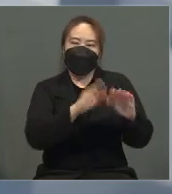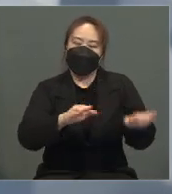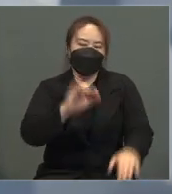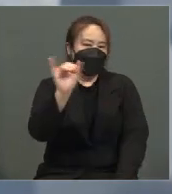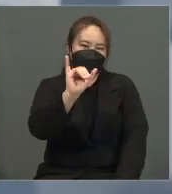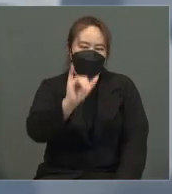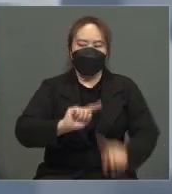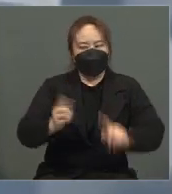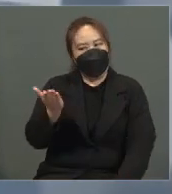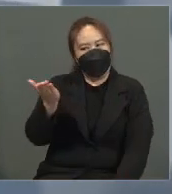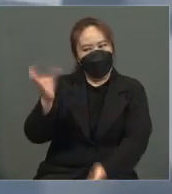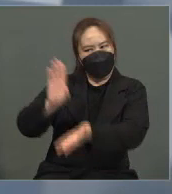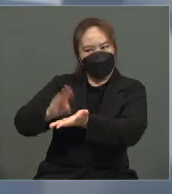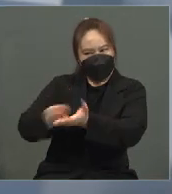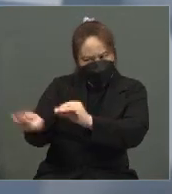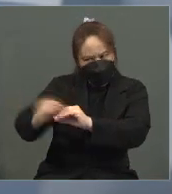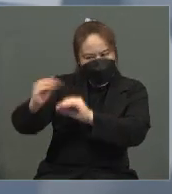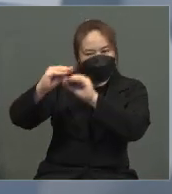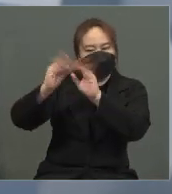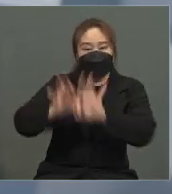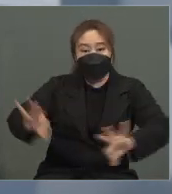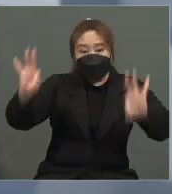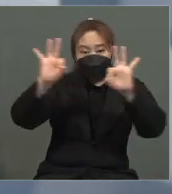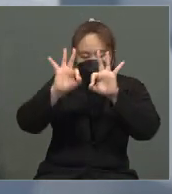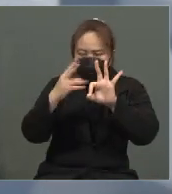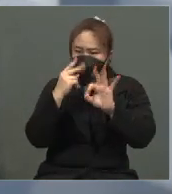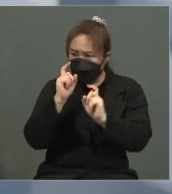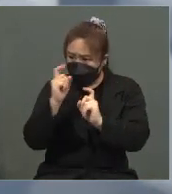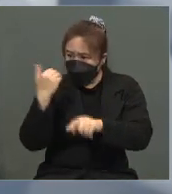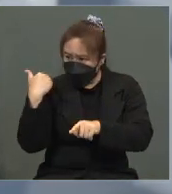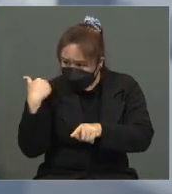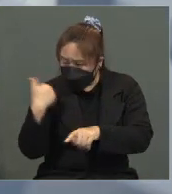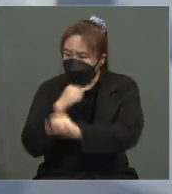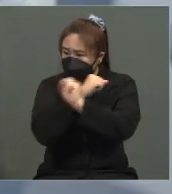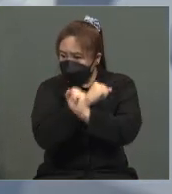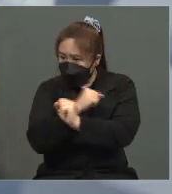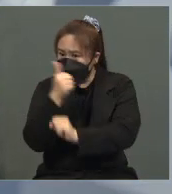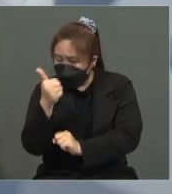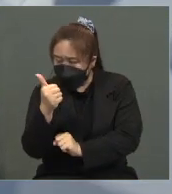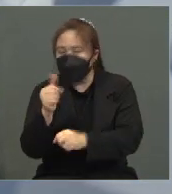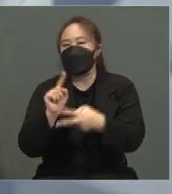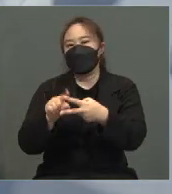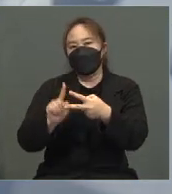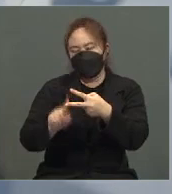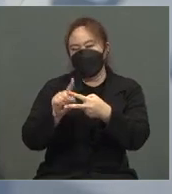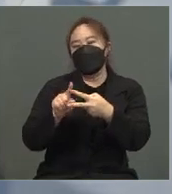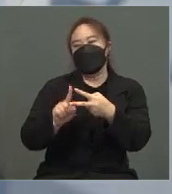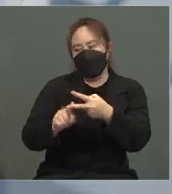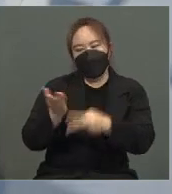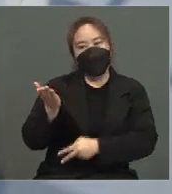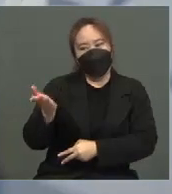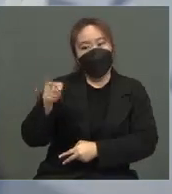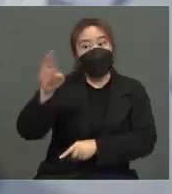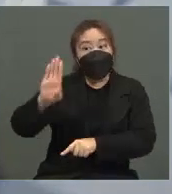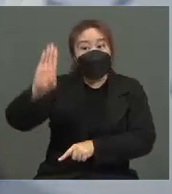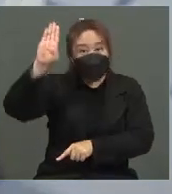การขอข้อมูลเพิ่มเติมอย่างที่บอกไปเน้นค่ะในเรื่องของความปลอดภัยแล้วก็ประสิทธิผล2ประเด็นเนี้ยขอให้ทางบริษั